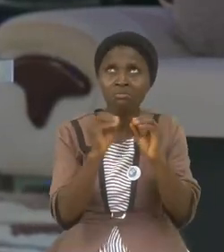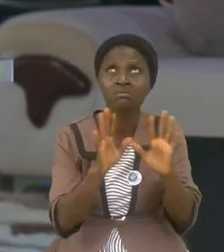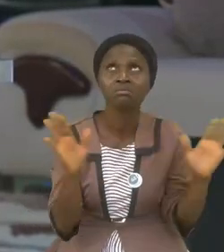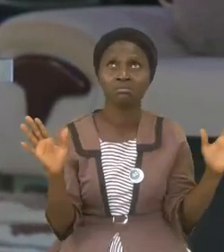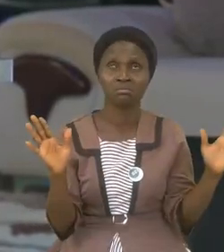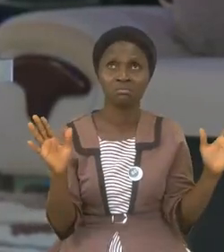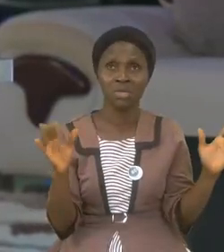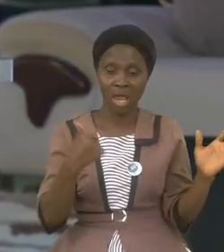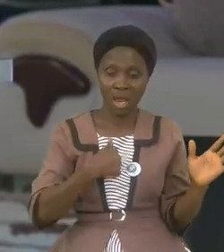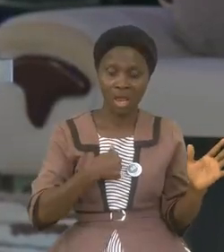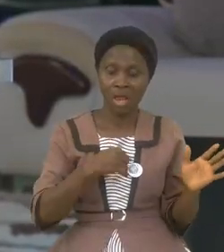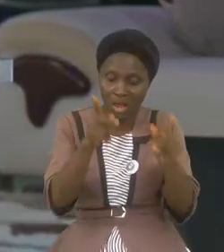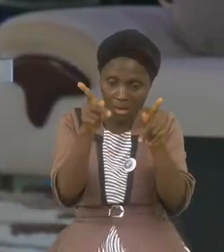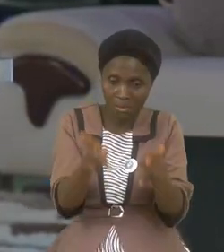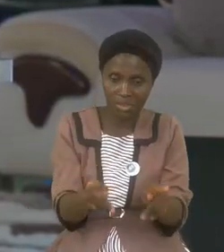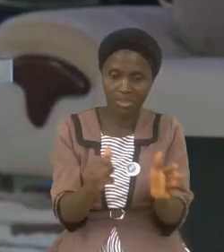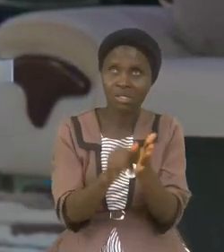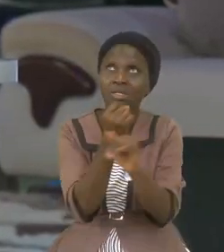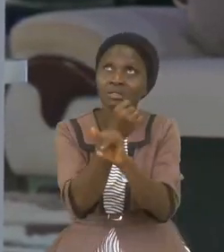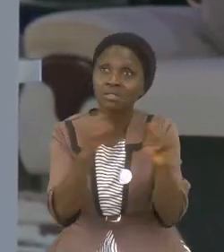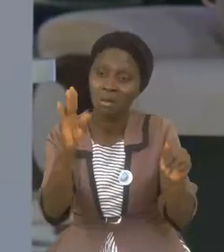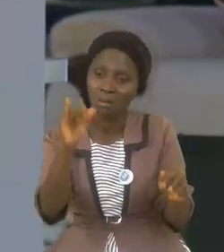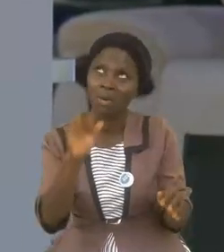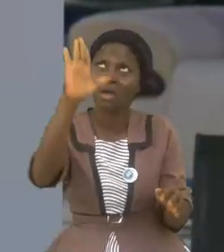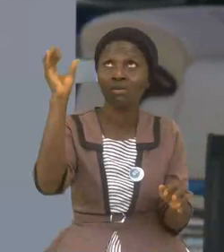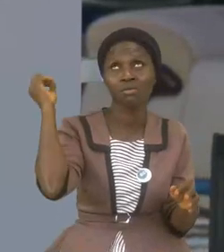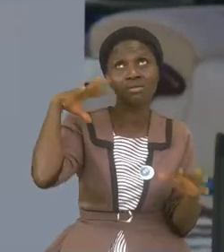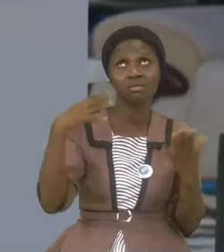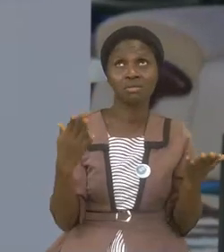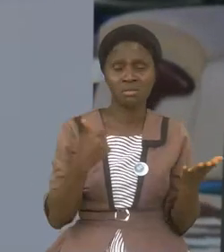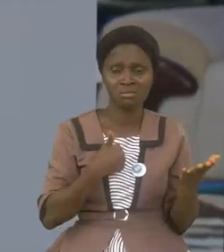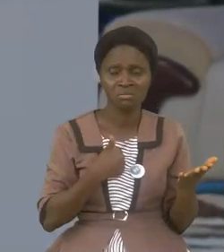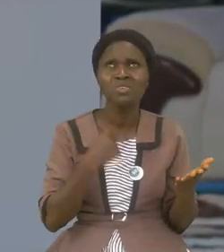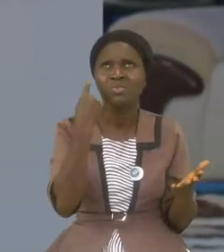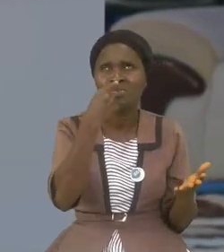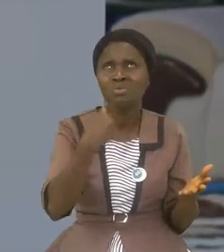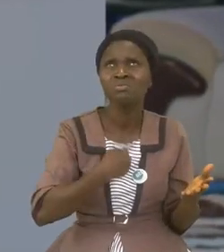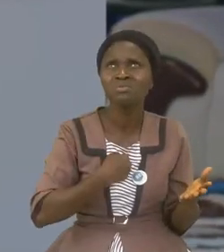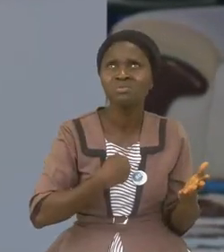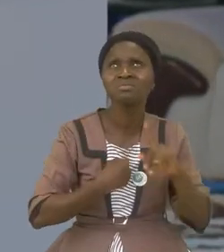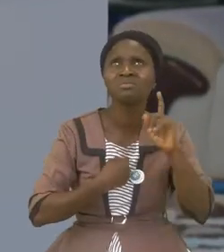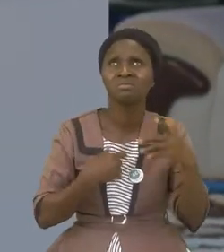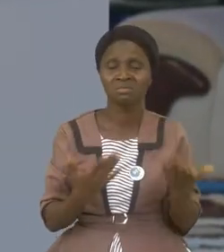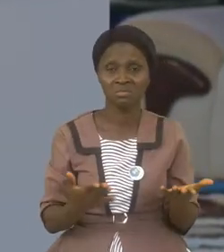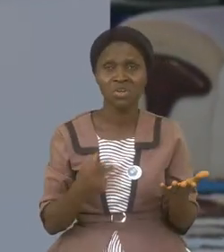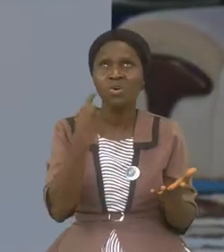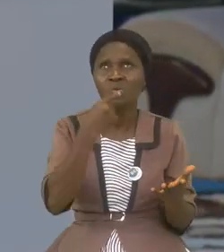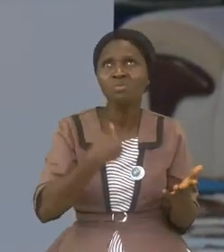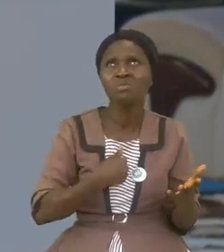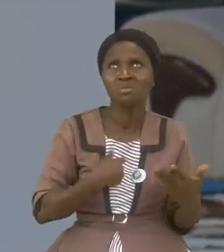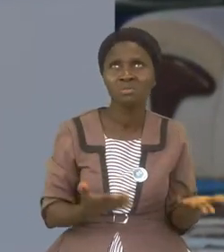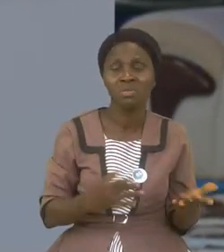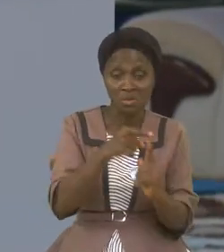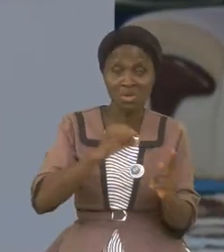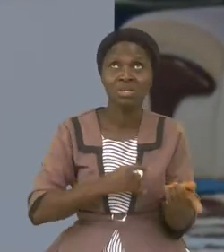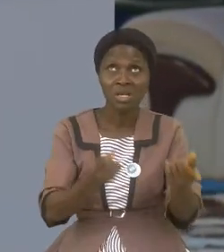Seigneur, qui suis-je? Je ne suis qu'une simple créature. Qui suis-je? C'est moi qui ai... Tu suis sauvé par ta